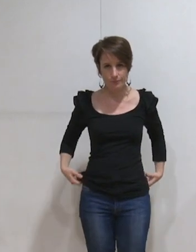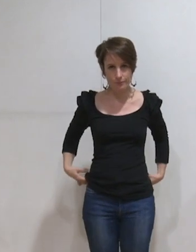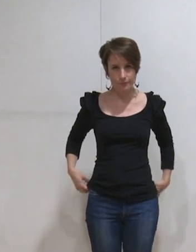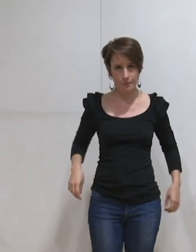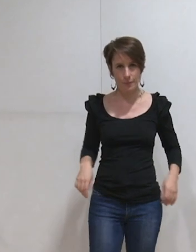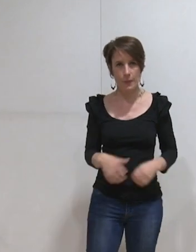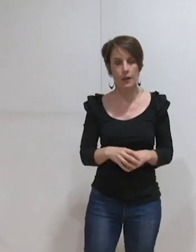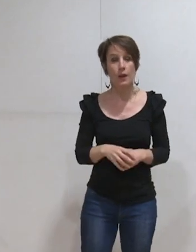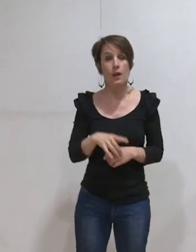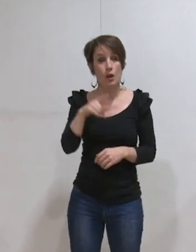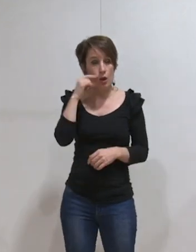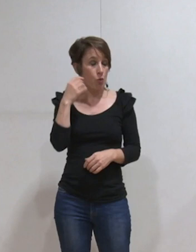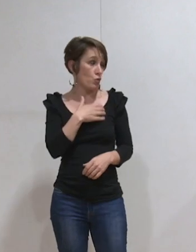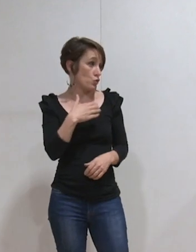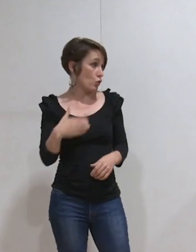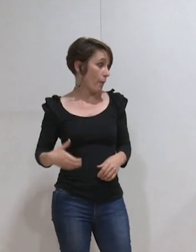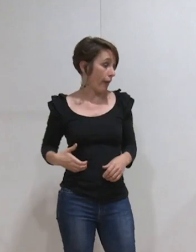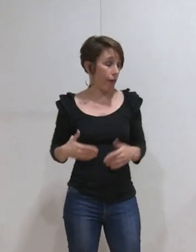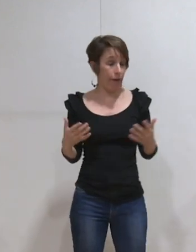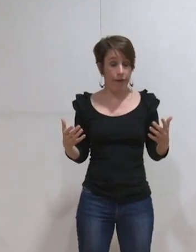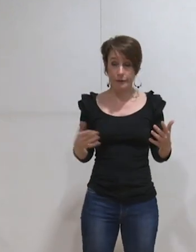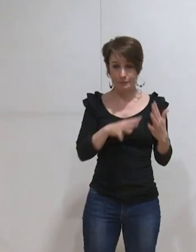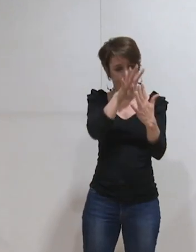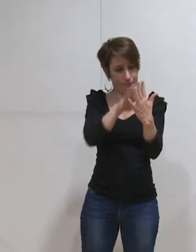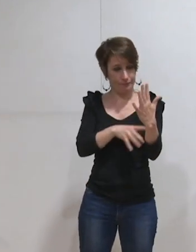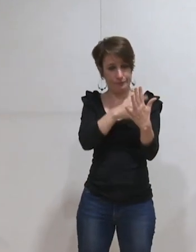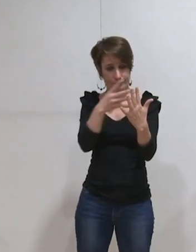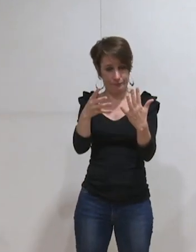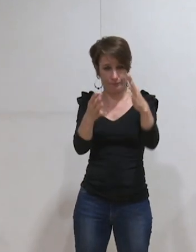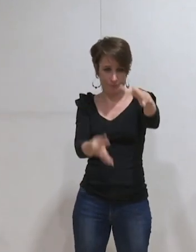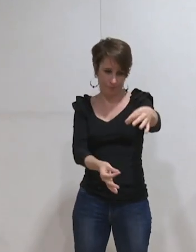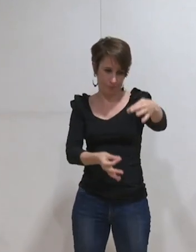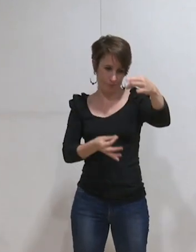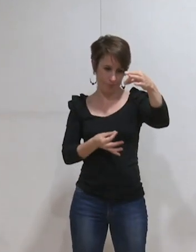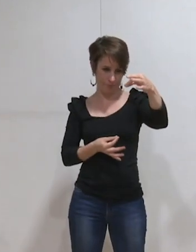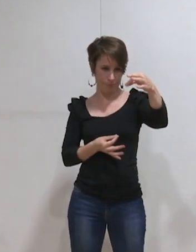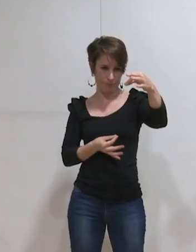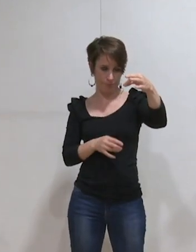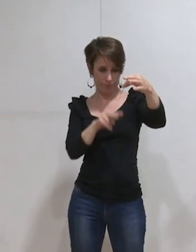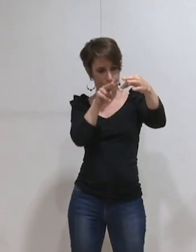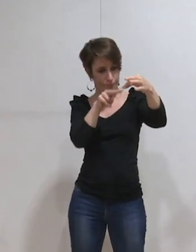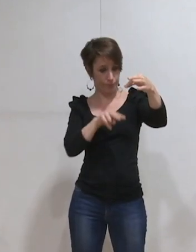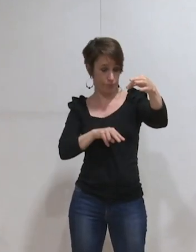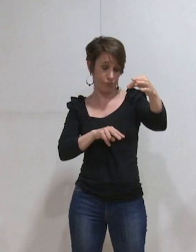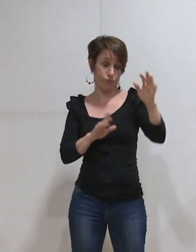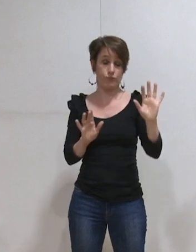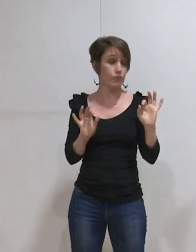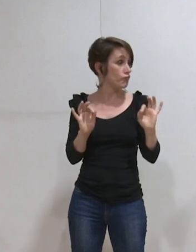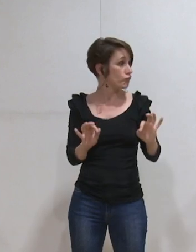voyons à travers le tableau que et c'est d'ailleurs assez